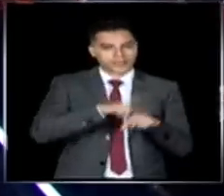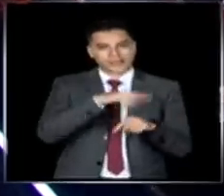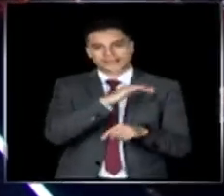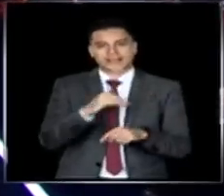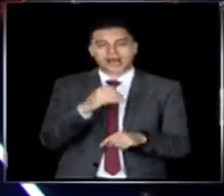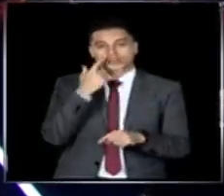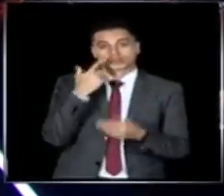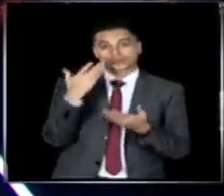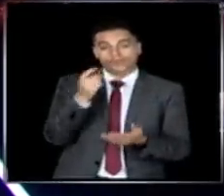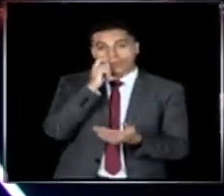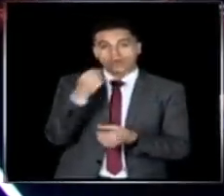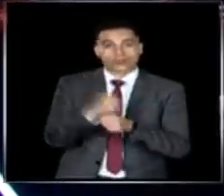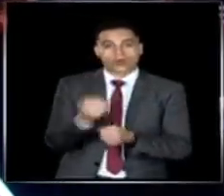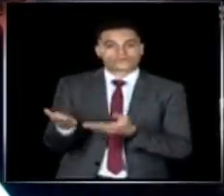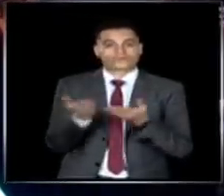تاني.